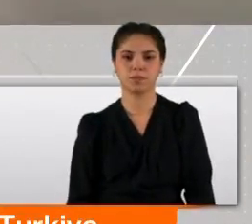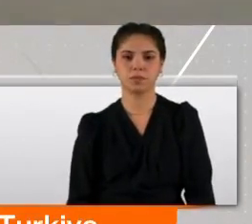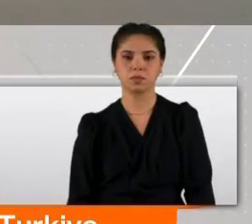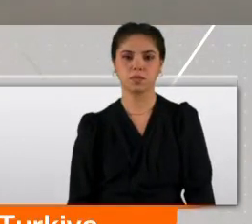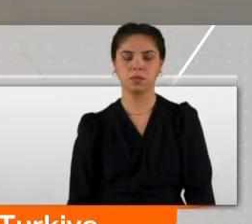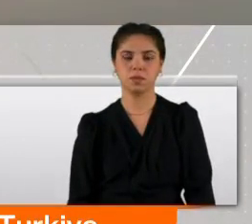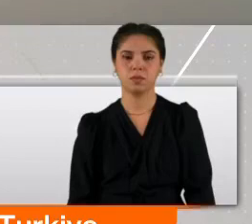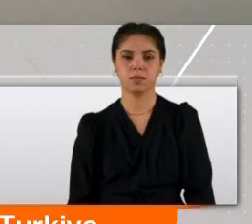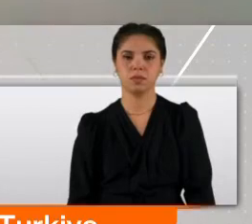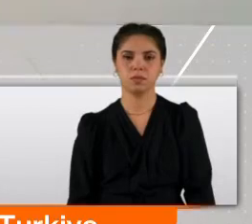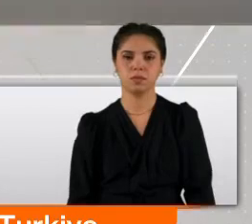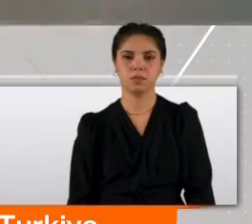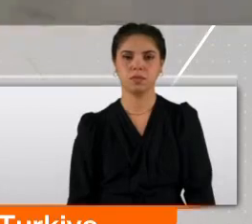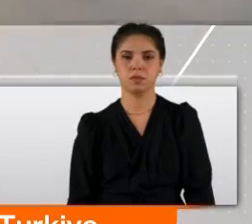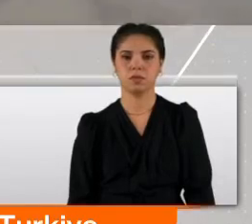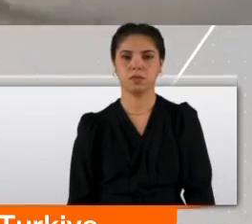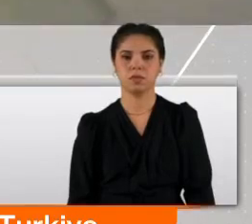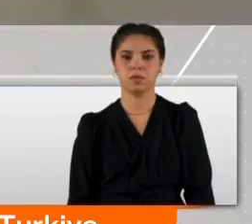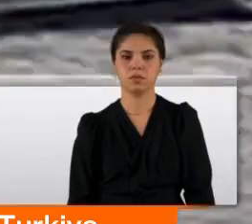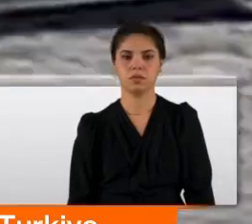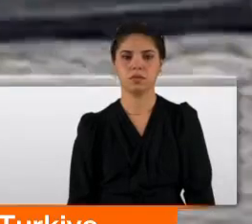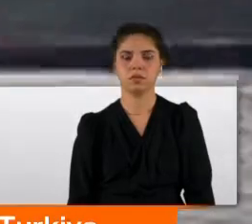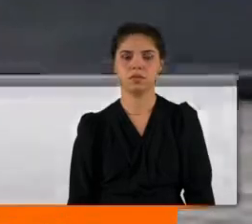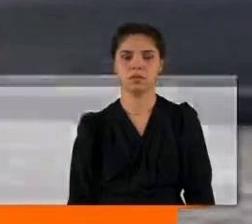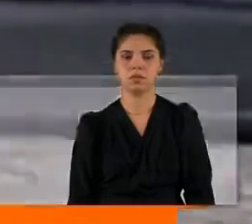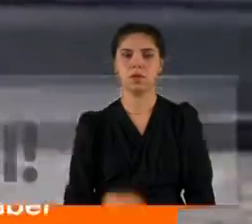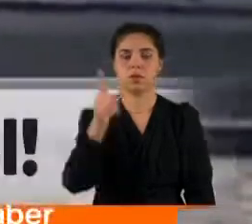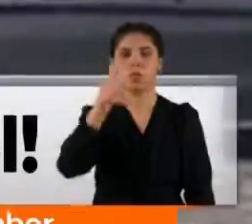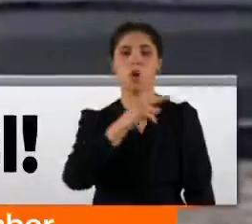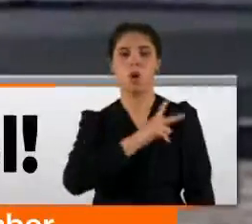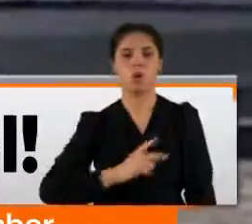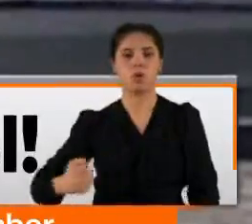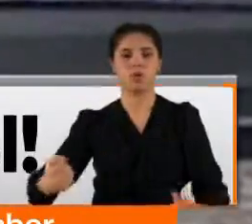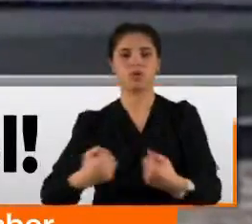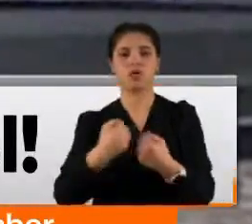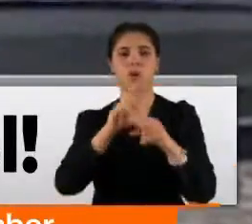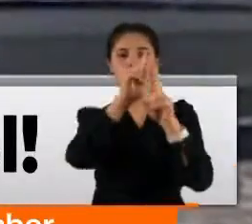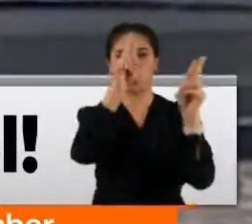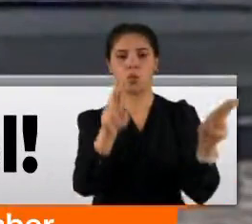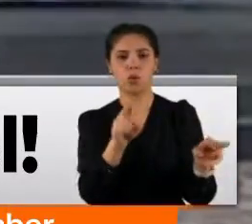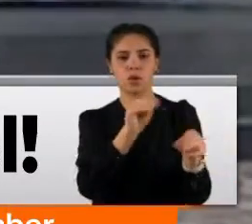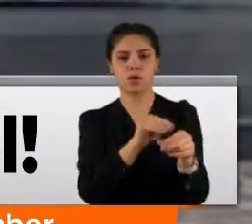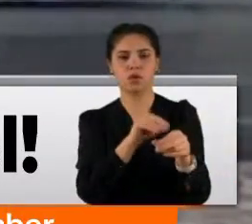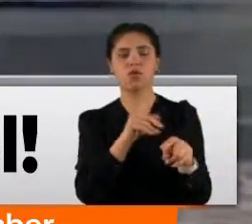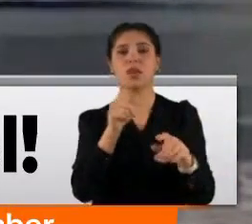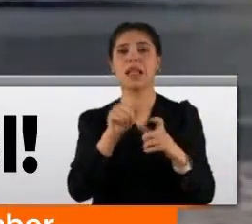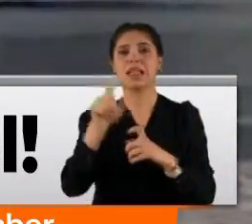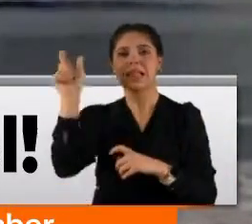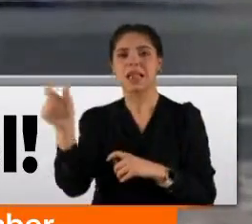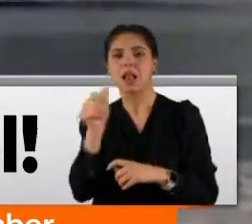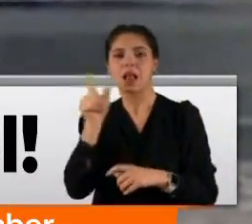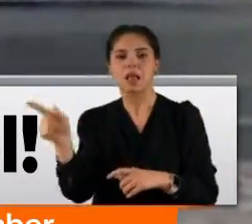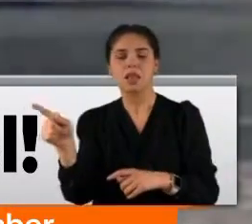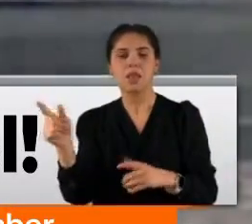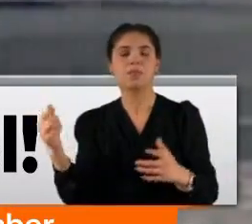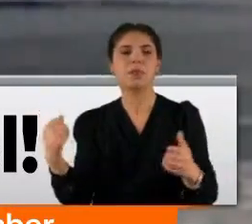tamamlamadan tramvay otobüsün arka tarafından vurdu. Sürüklenen otobüsün çarptığı güvenlik kulübesinde bulunan Selahattin Şahin ise